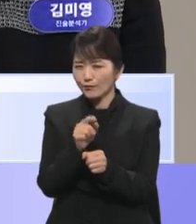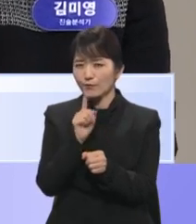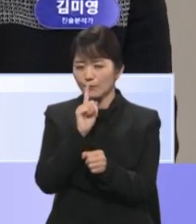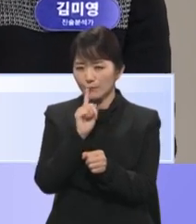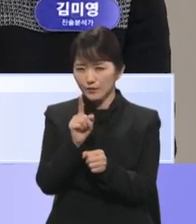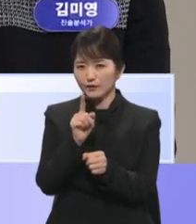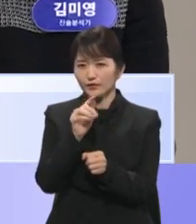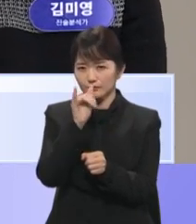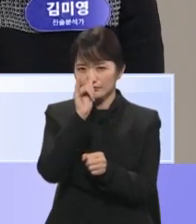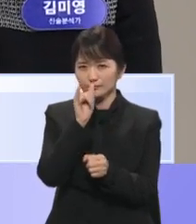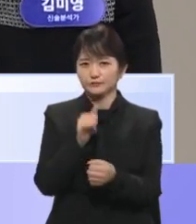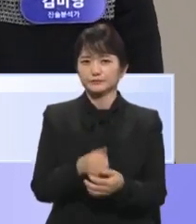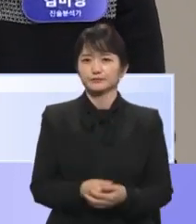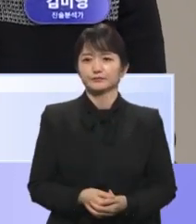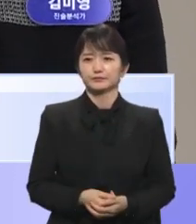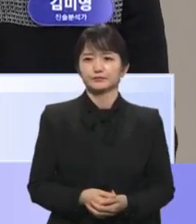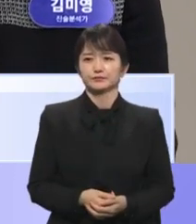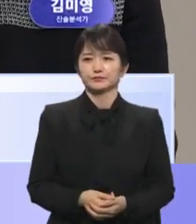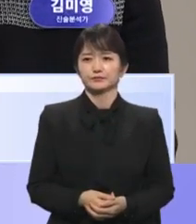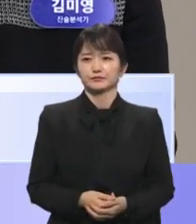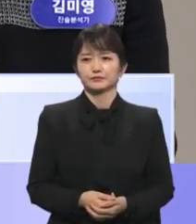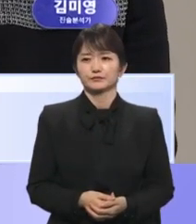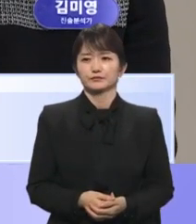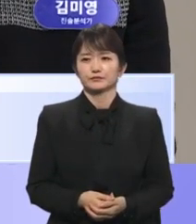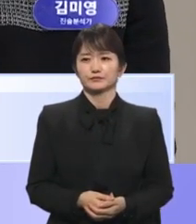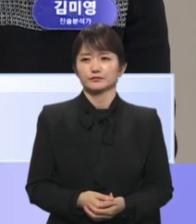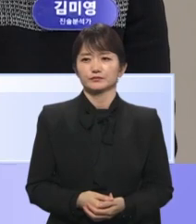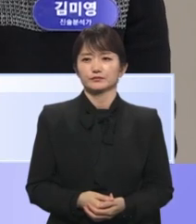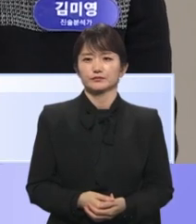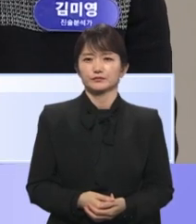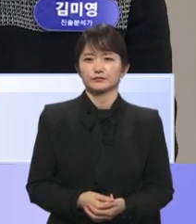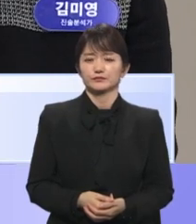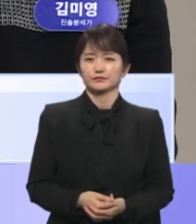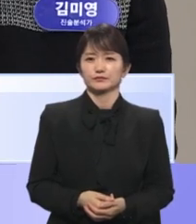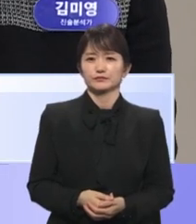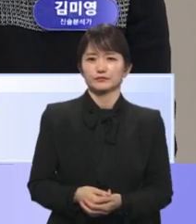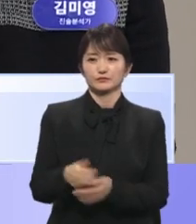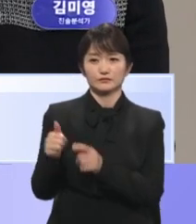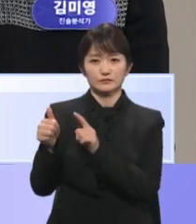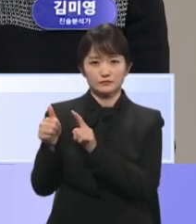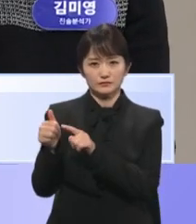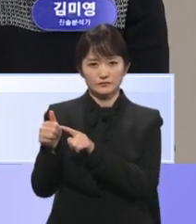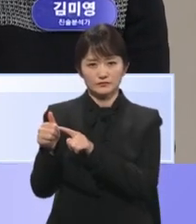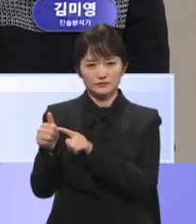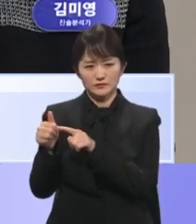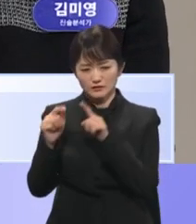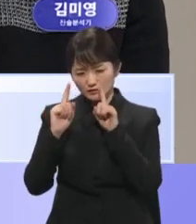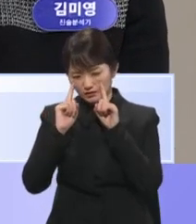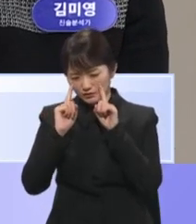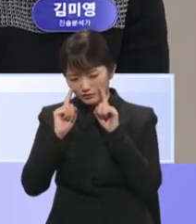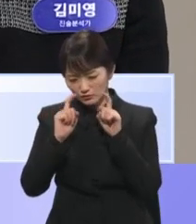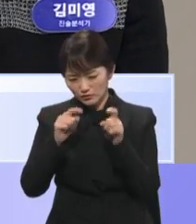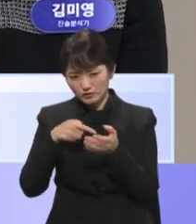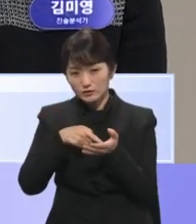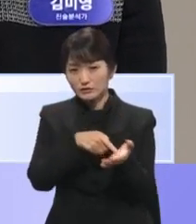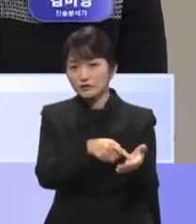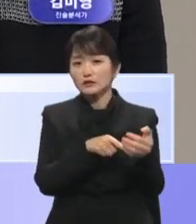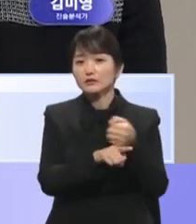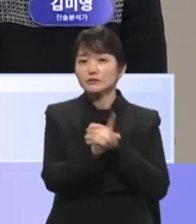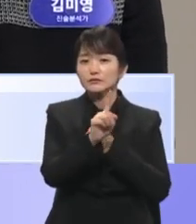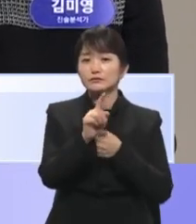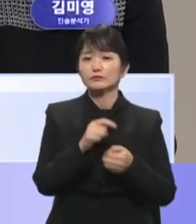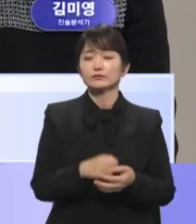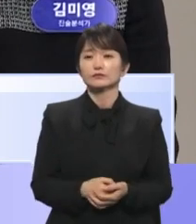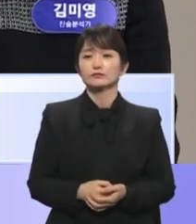발언을 하고 있는데요 어 그러면 도대체이 사람이 왜 이런 식의 뉘앙스와 의혹을 계속 이제 제기를 하느냐